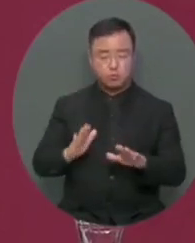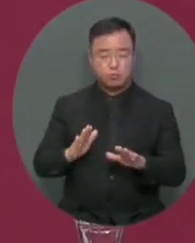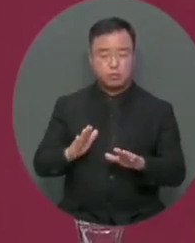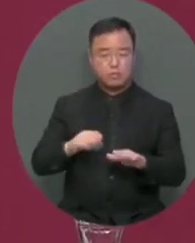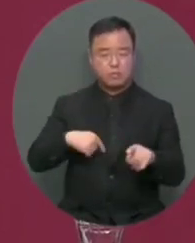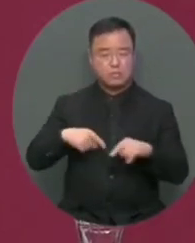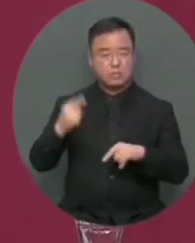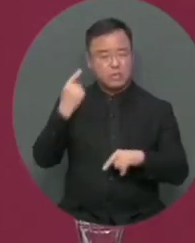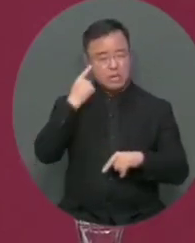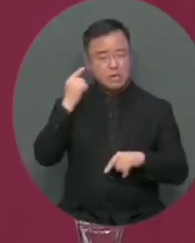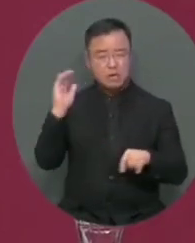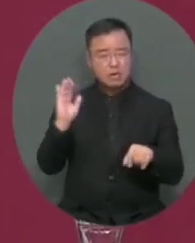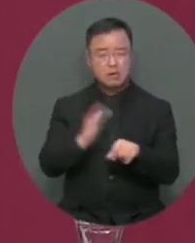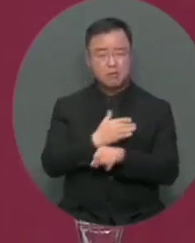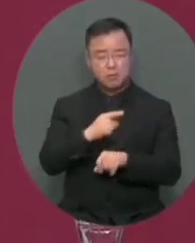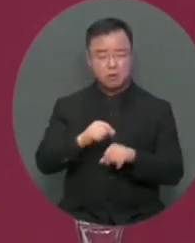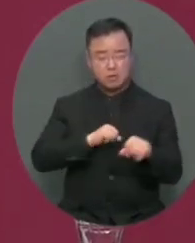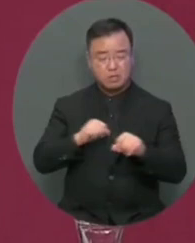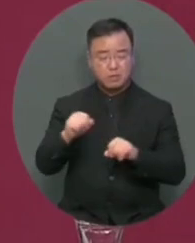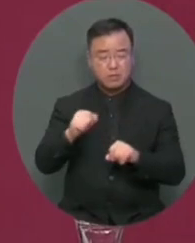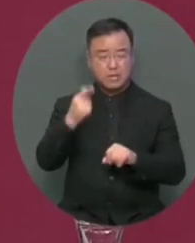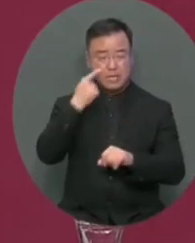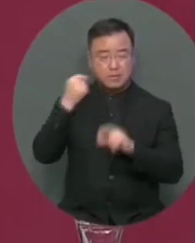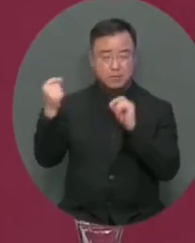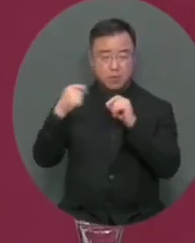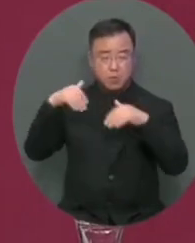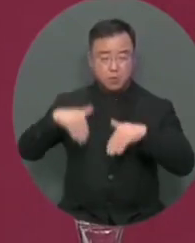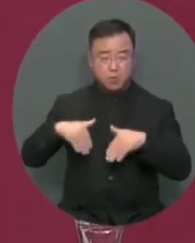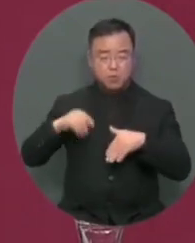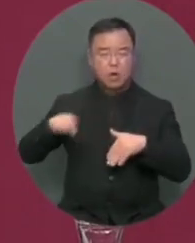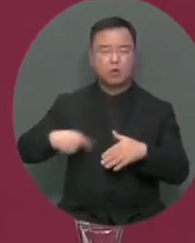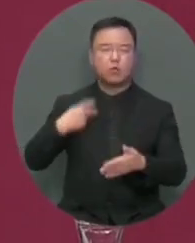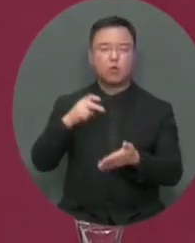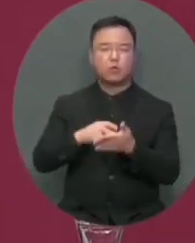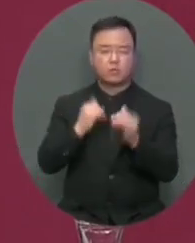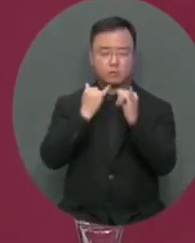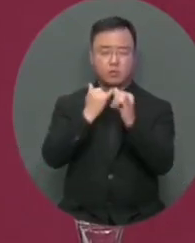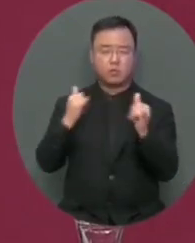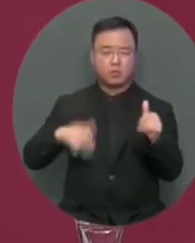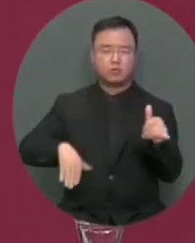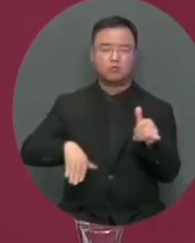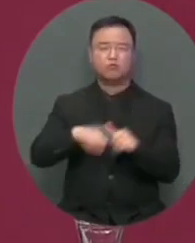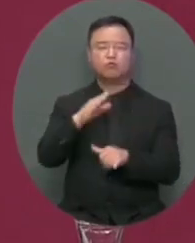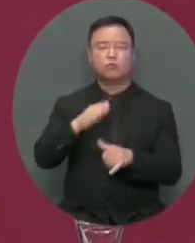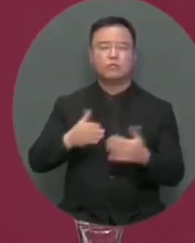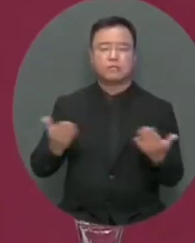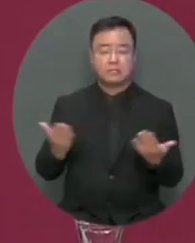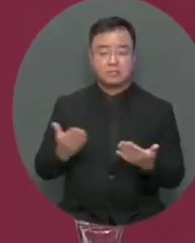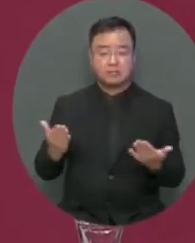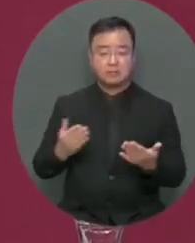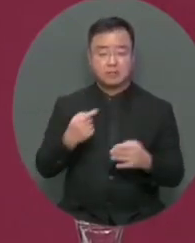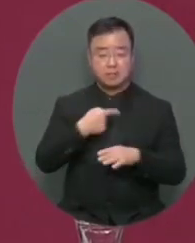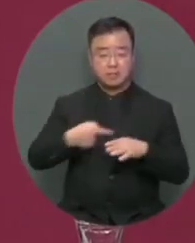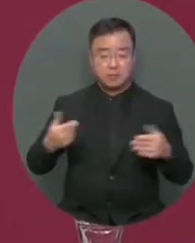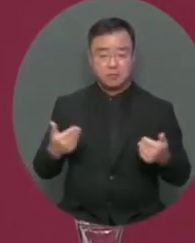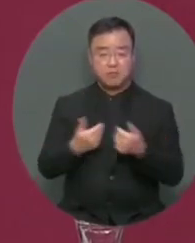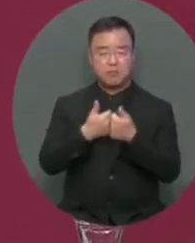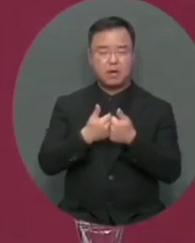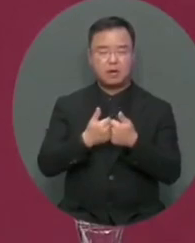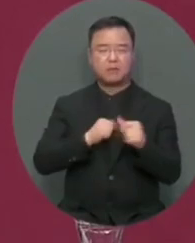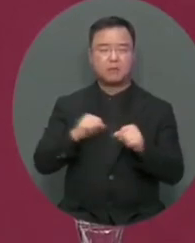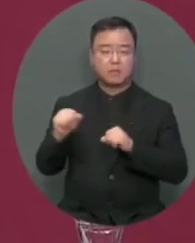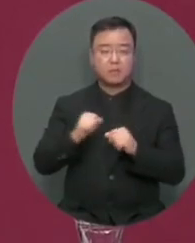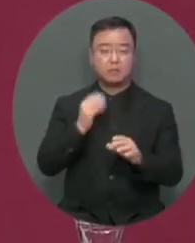짓밟고 친일의 깃발을 들고 독립영웅을 죽이는 용납할 수 없는 반민주적, 반민족적 범죄를 저지르고